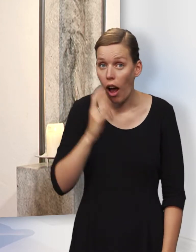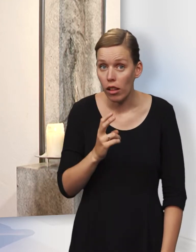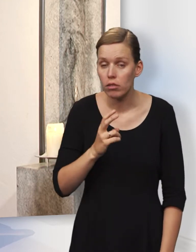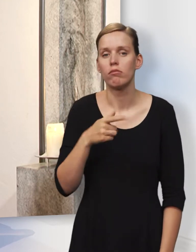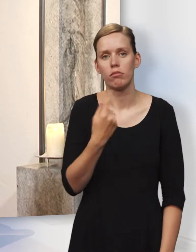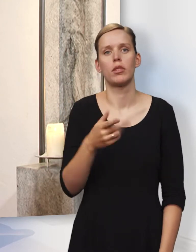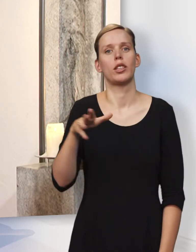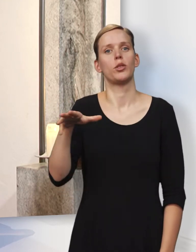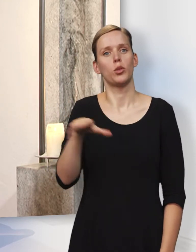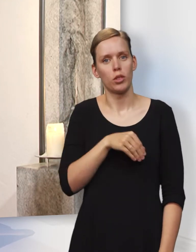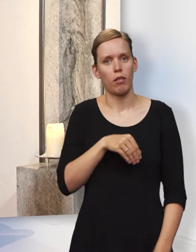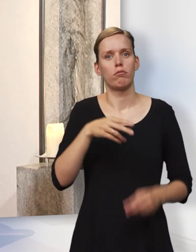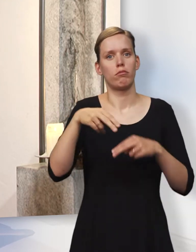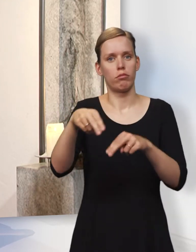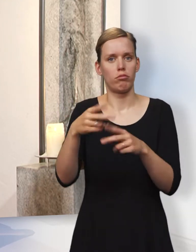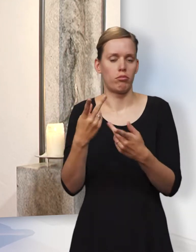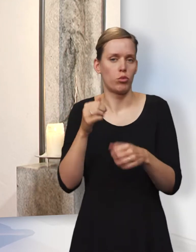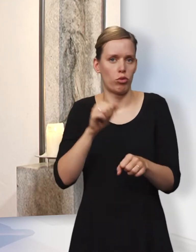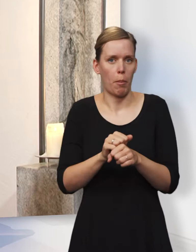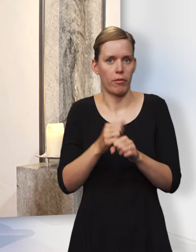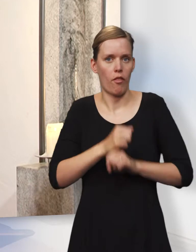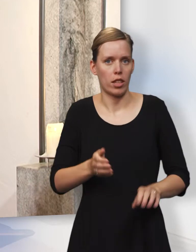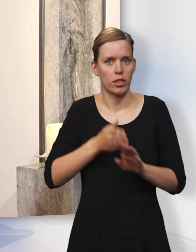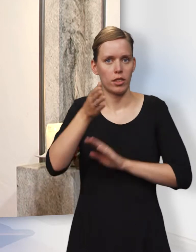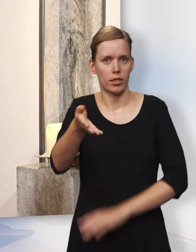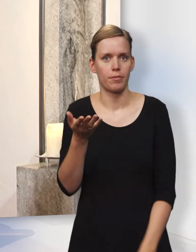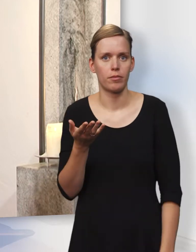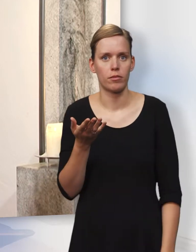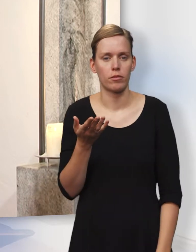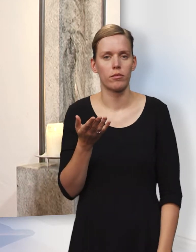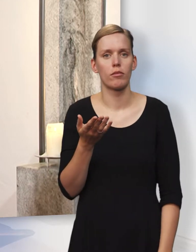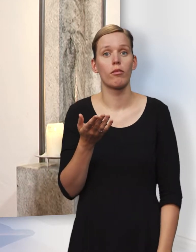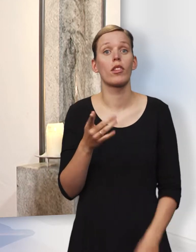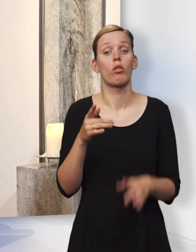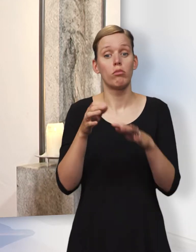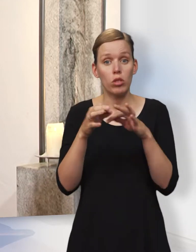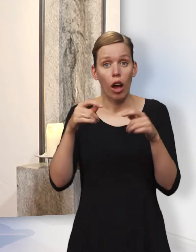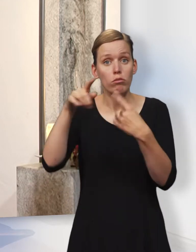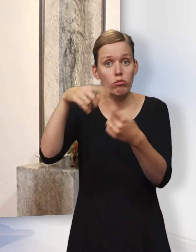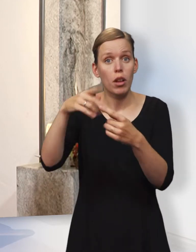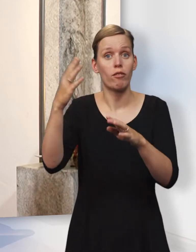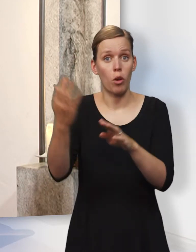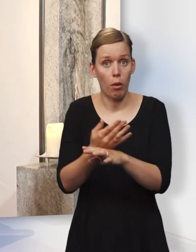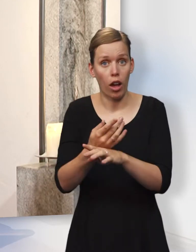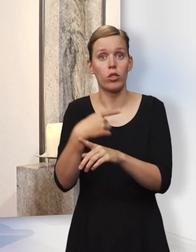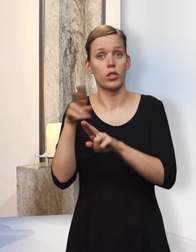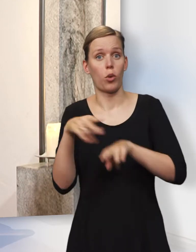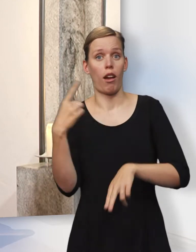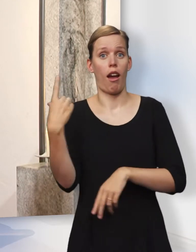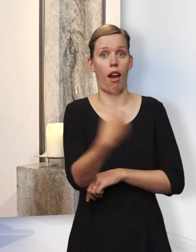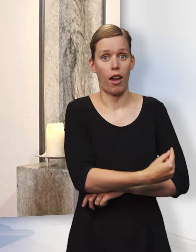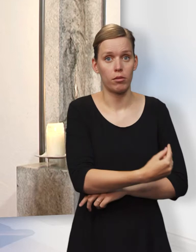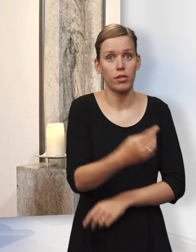gingen sie hinauf nach dem Brauch des Festes. Und als die Tage vorüber waren und sie wieder nach Hause gingen, blieb